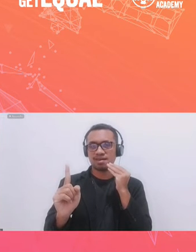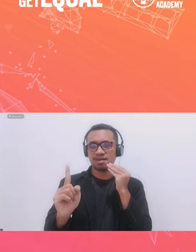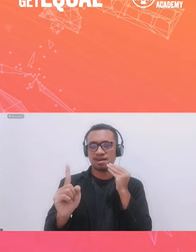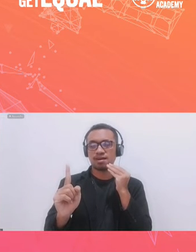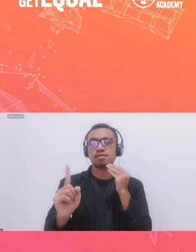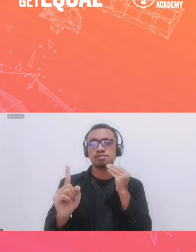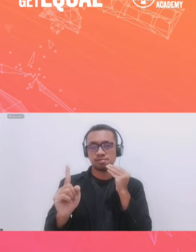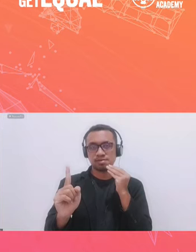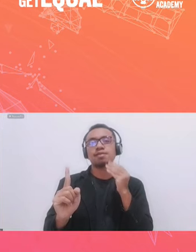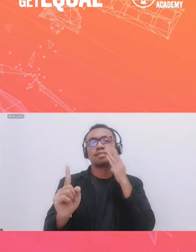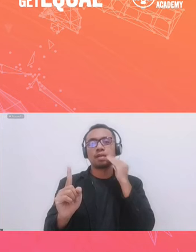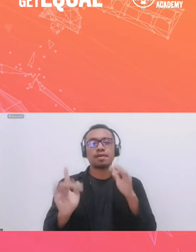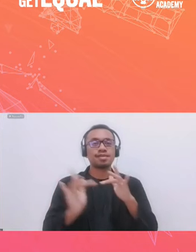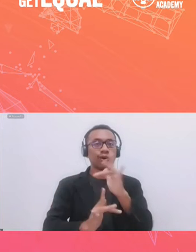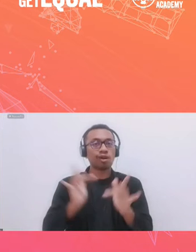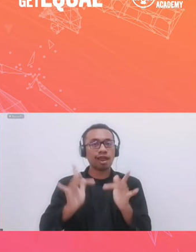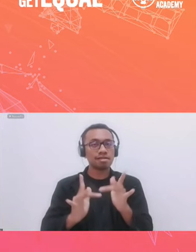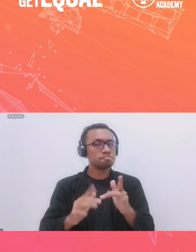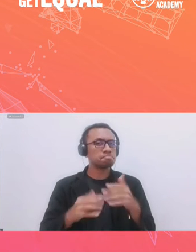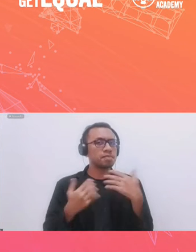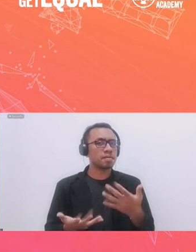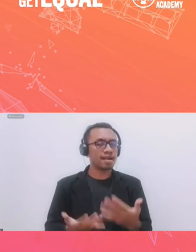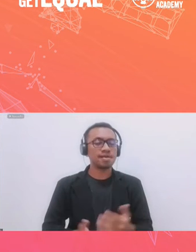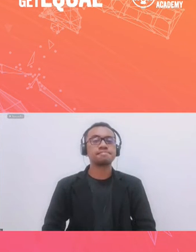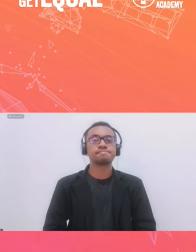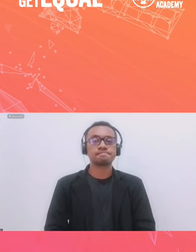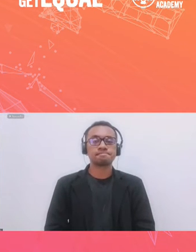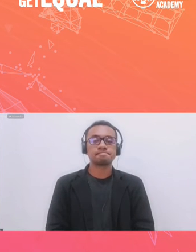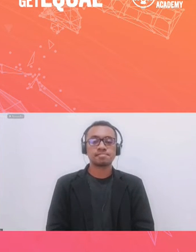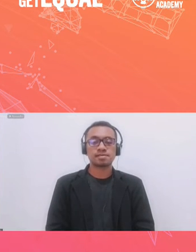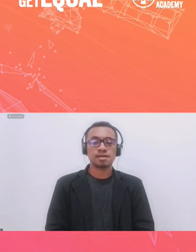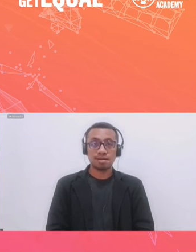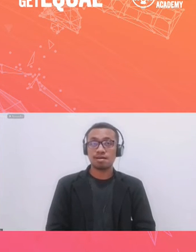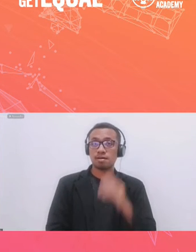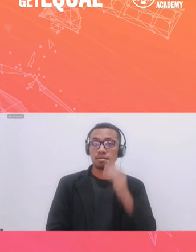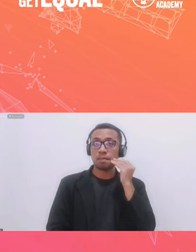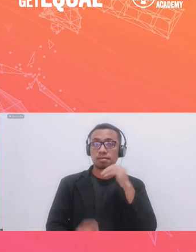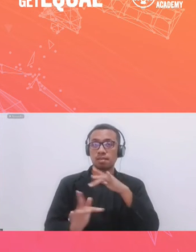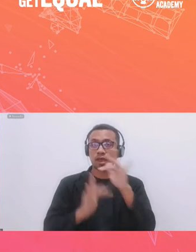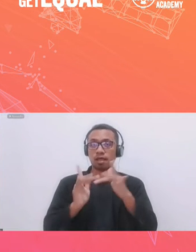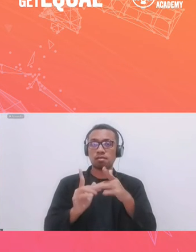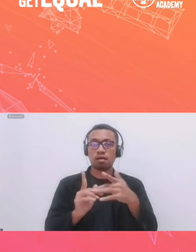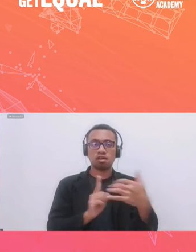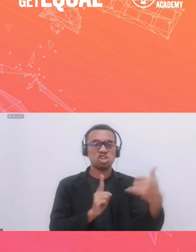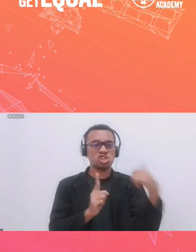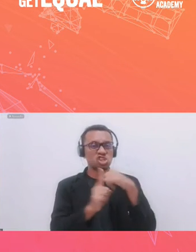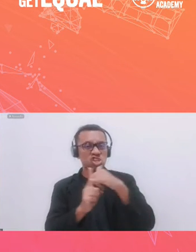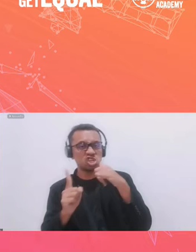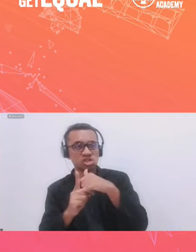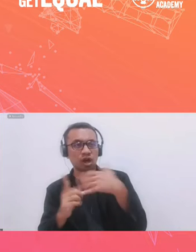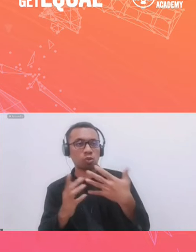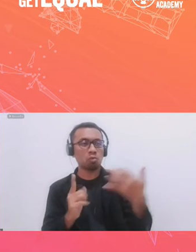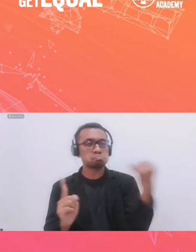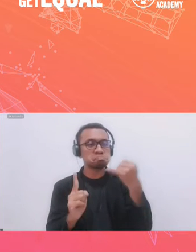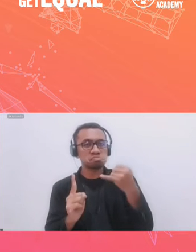berselancar di dunia maya ini gitu ya. Apakah pernah mengalami bullying atau ada harassment? Dia juga